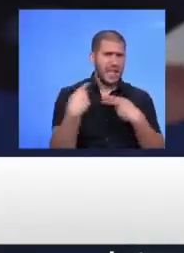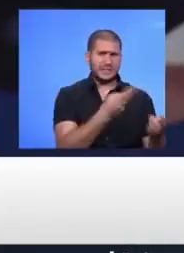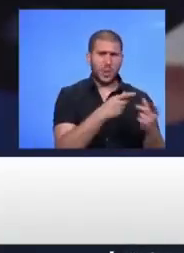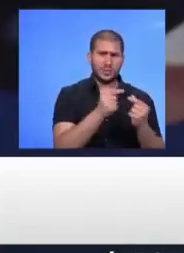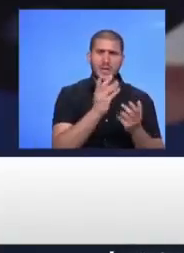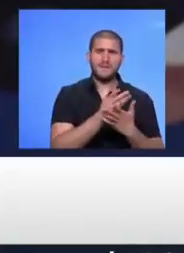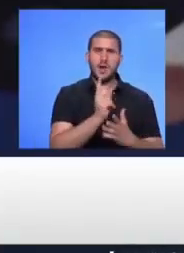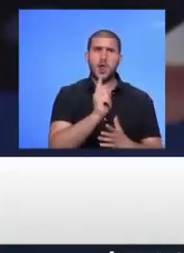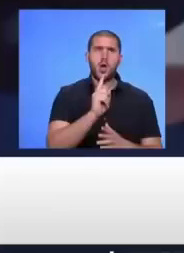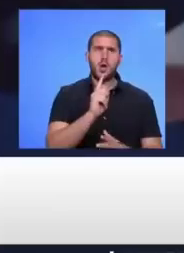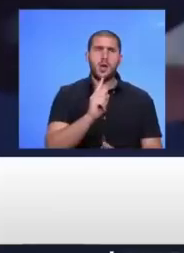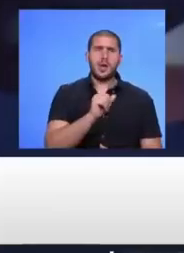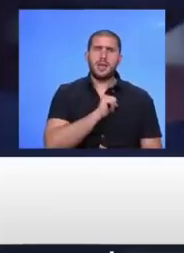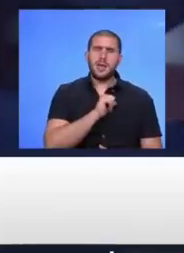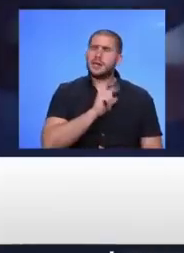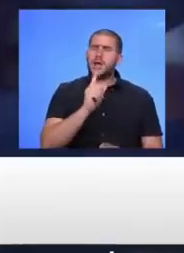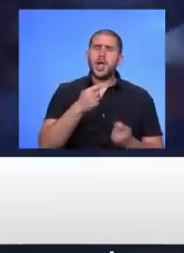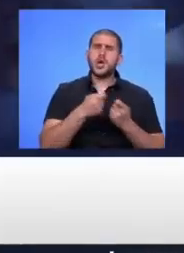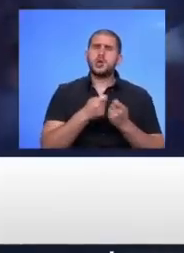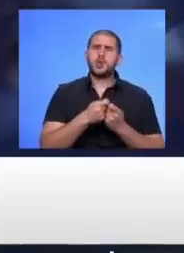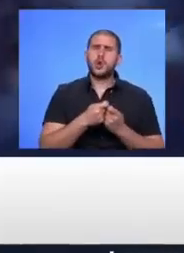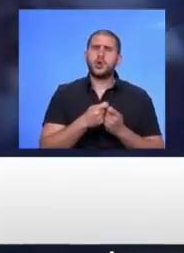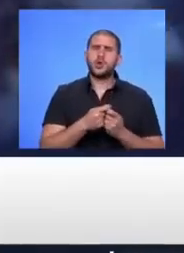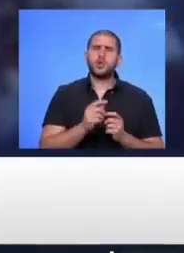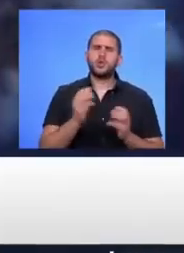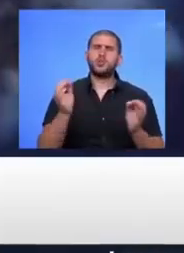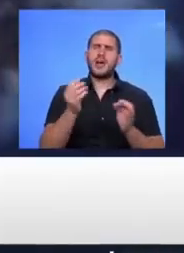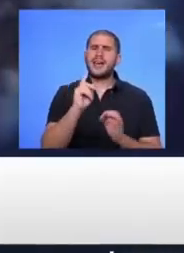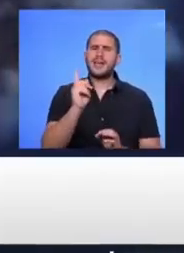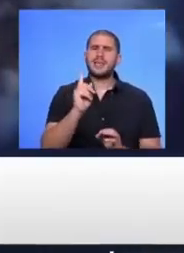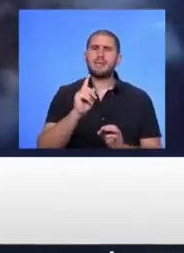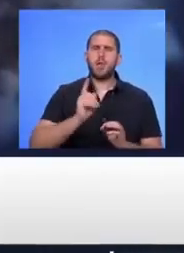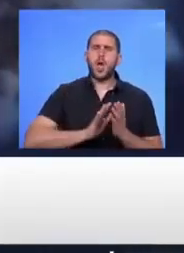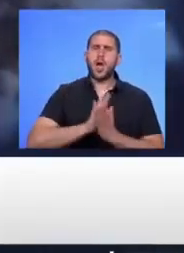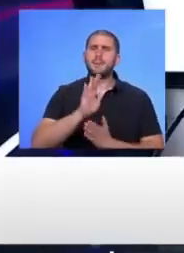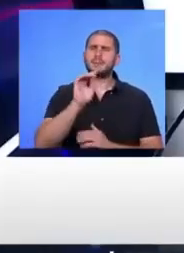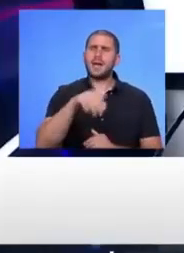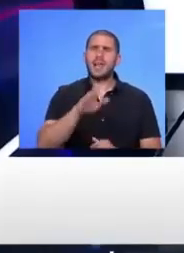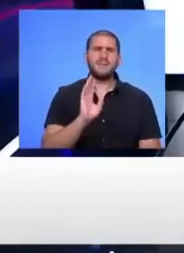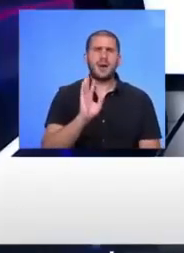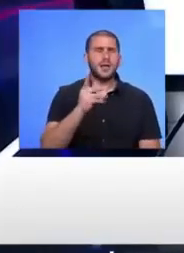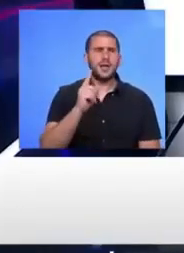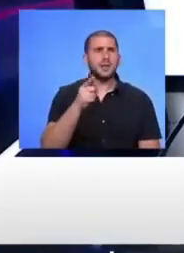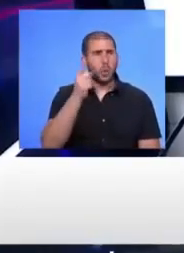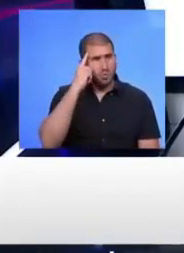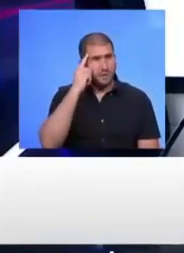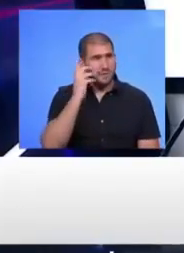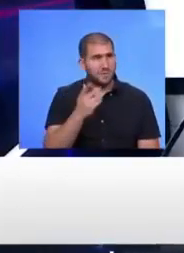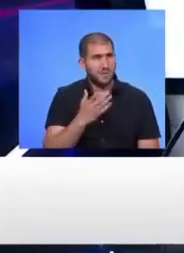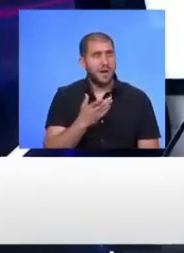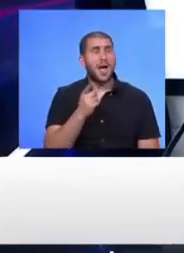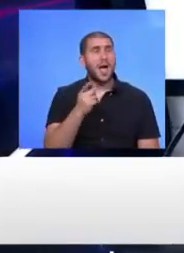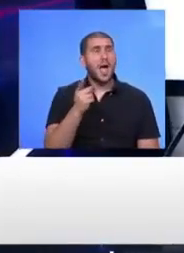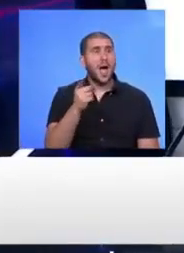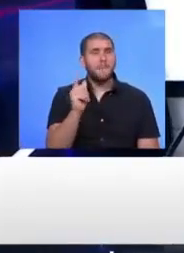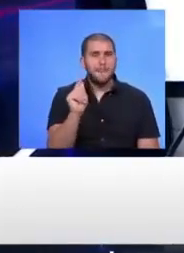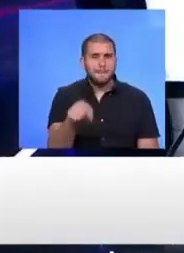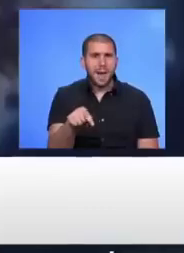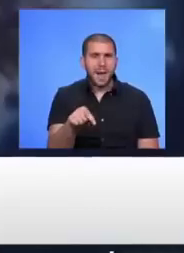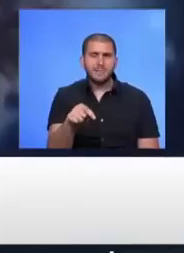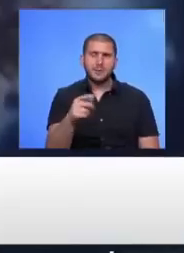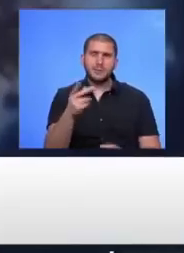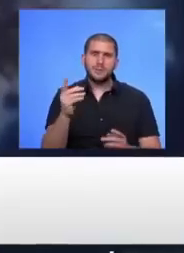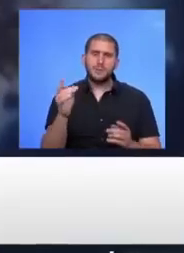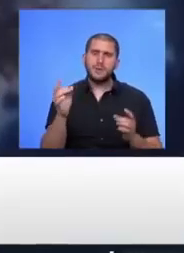לא ההתאבדויות של פעם ירוץ. לא, זה לא שהידים. אגב, זה לא לוחמי סיירת מטכ"ל. תגיד לי, מה אתה חושב שם? זה לא רצו. אבל הם התכוונו לחזור עם חטופים. הם באים ומתפארים